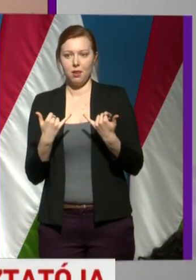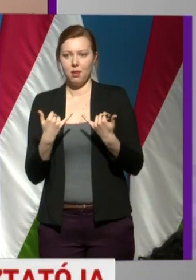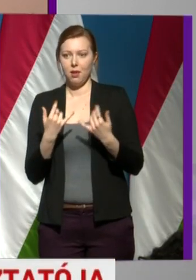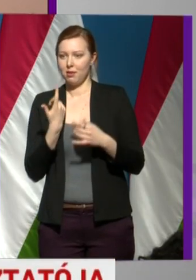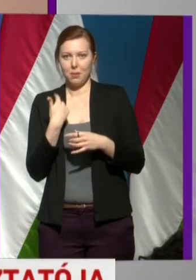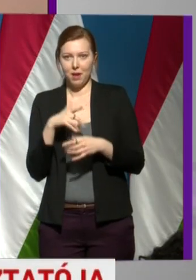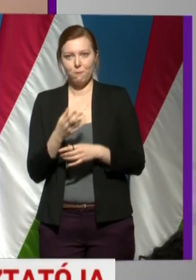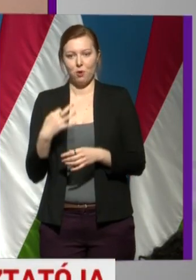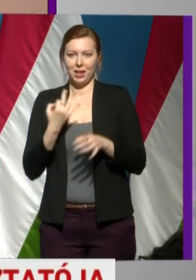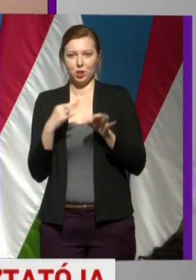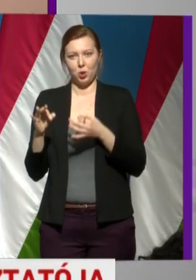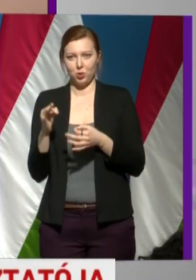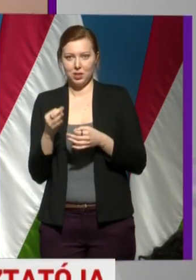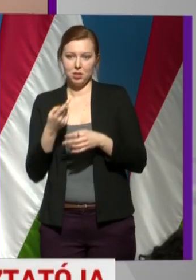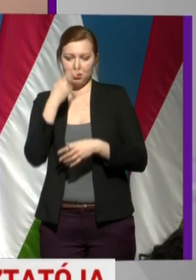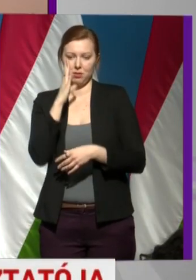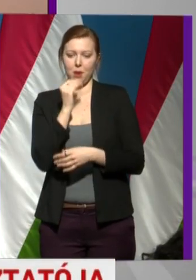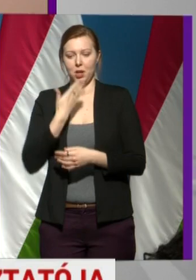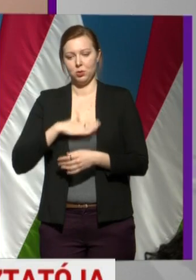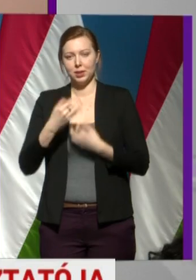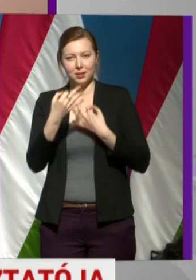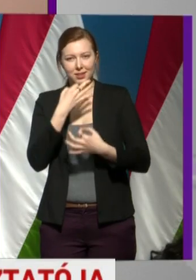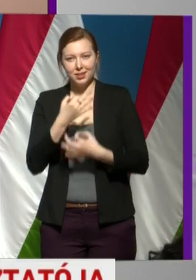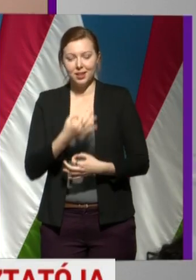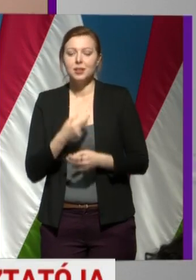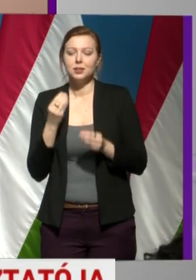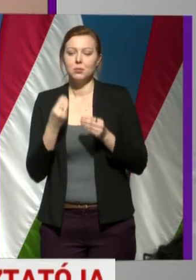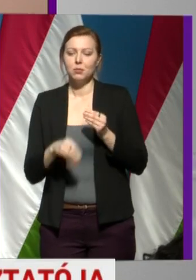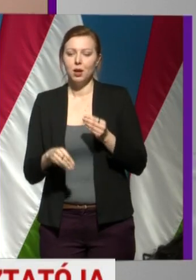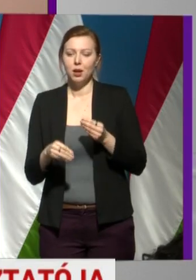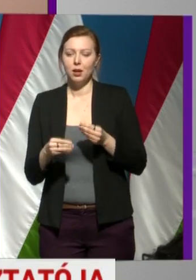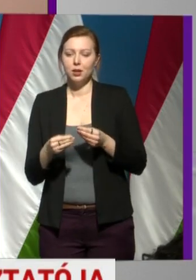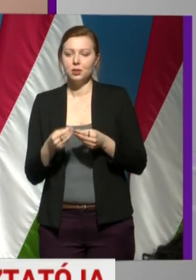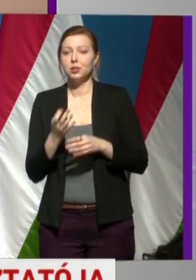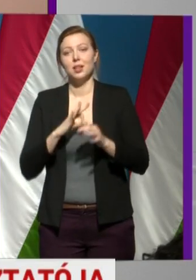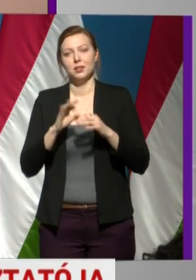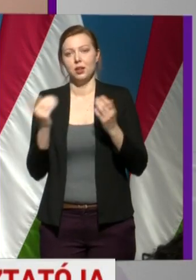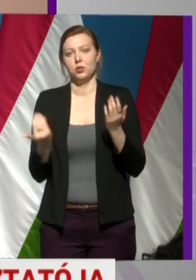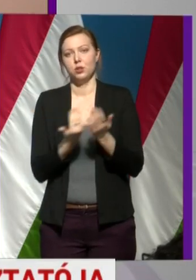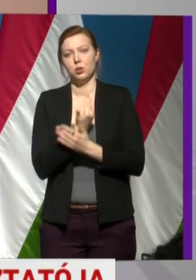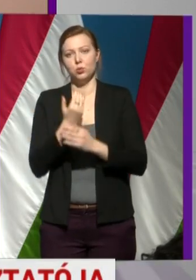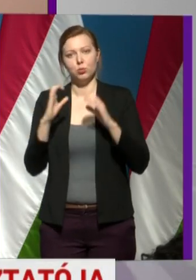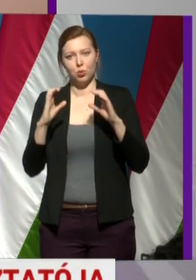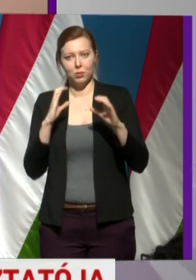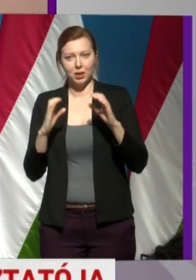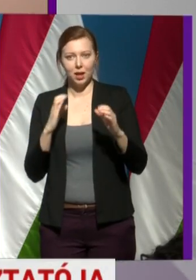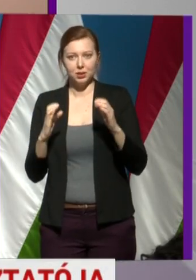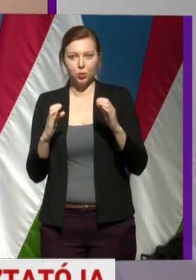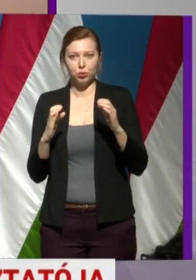lévő egészségügyi szakemberektől szeretnék kérdezni, hiszen az egy teljesen új